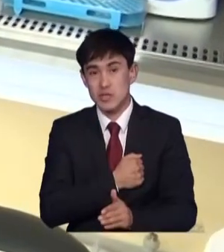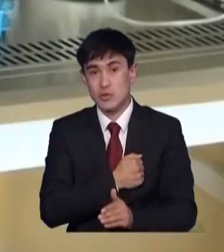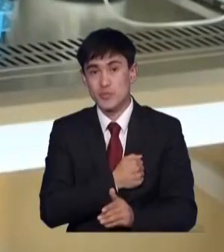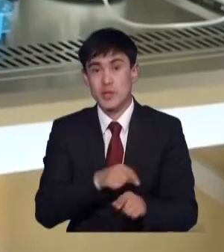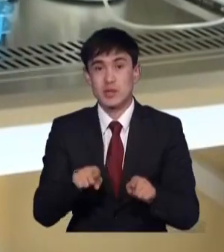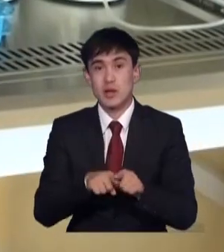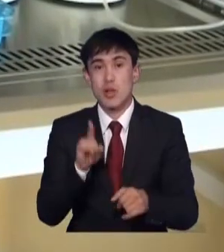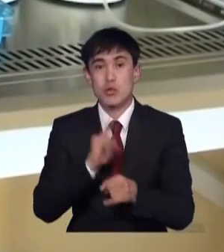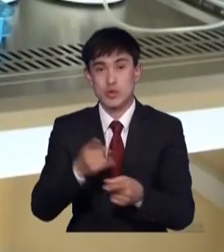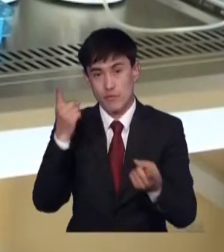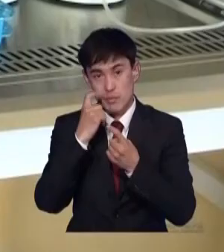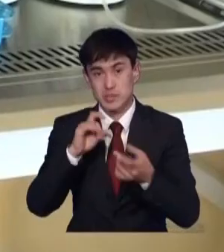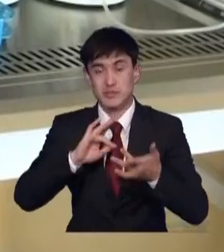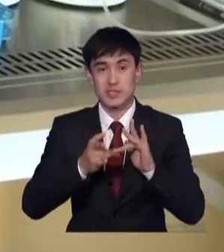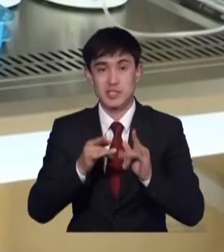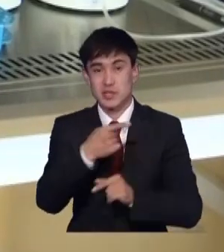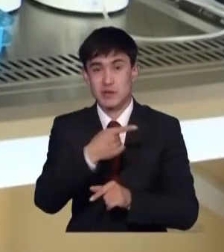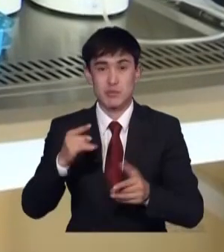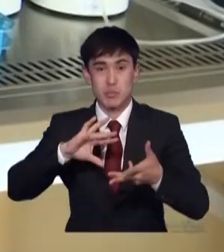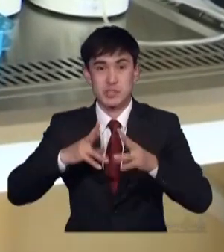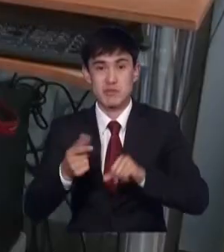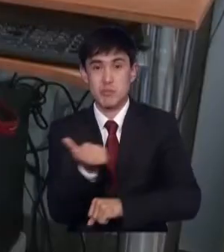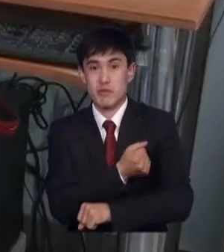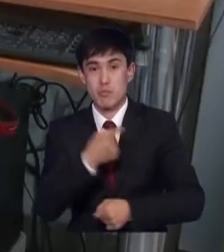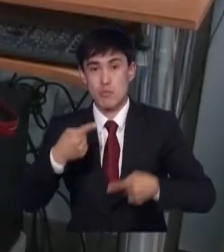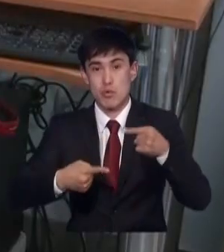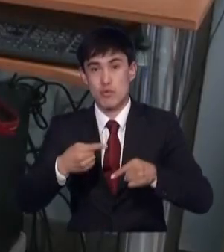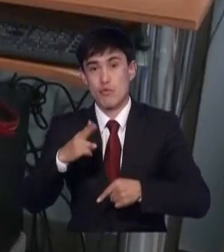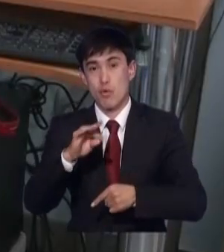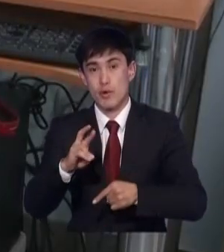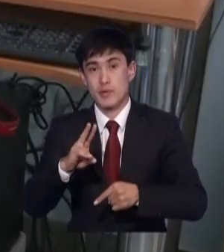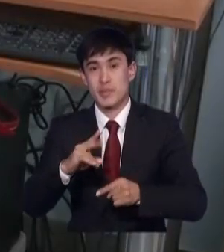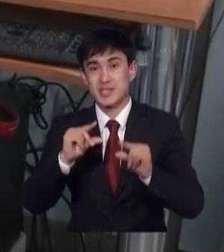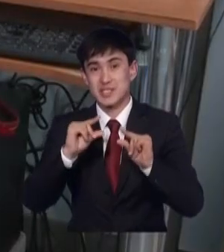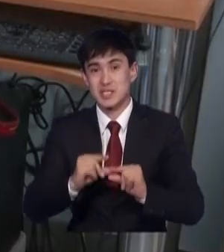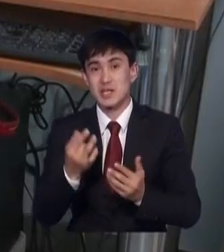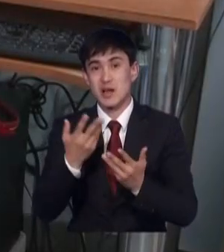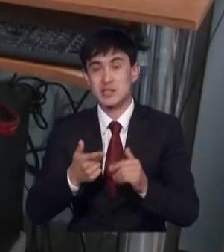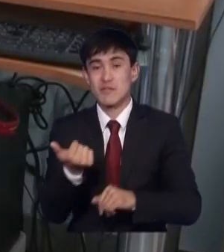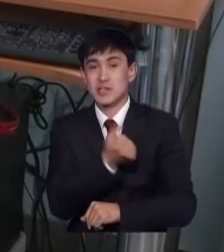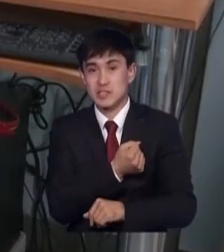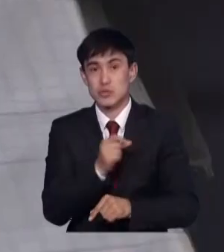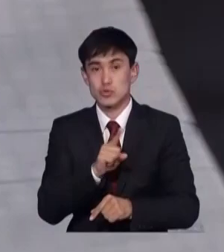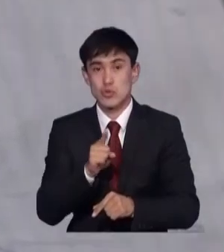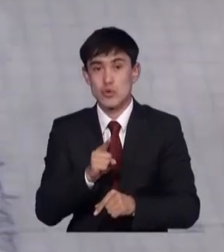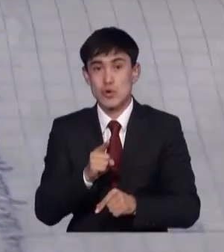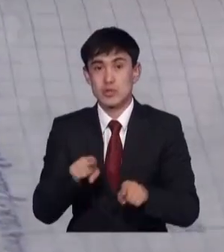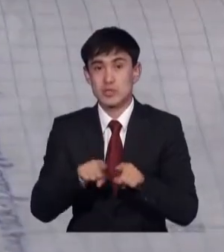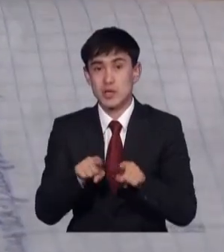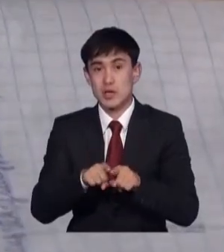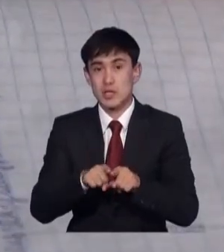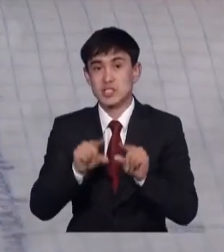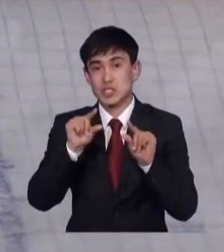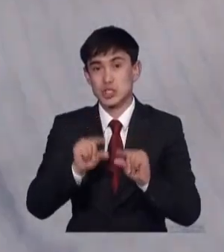необоснованно ложная информация в сети о негативных последствиях прививок против кори приводит к снижению количества вакцинированных что в свою очередь